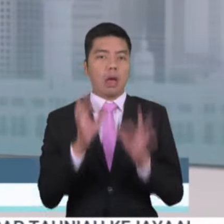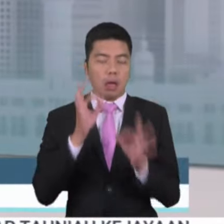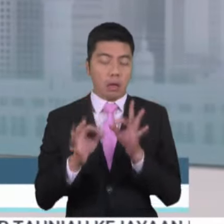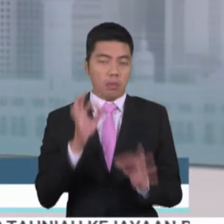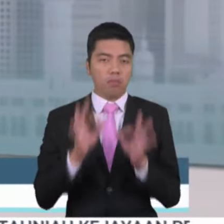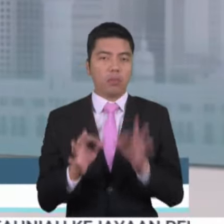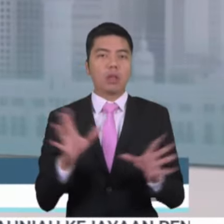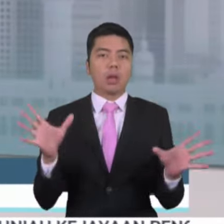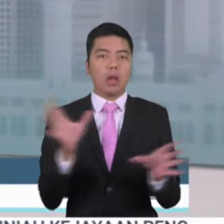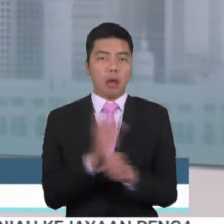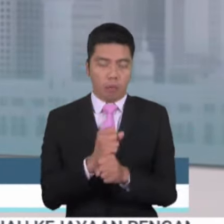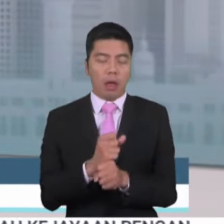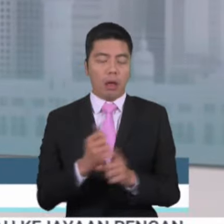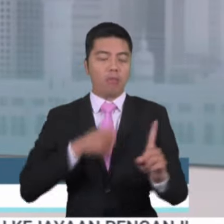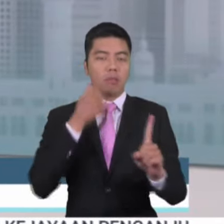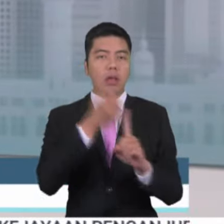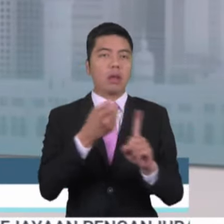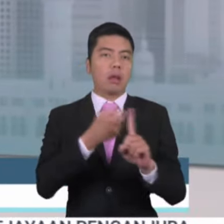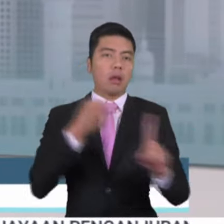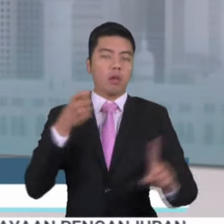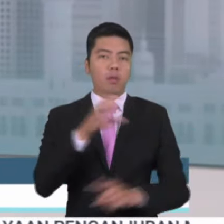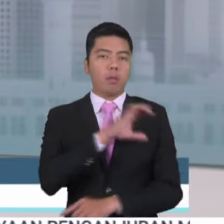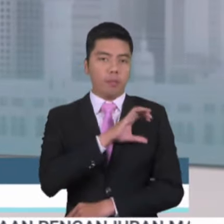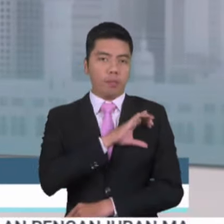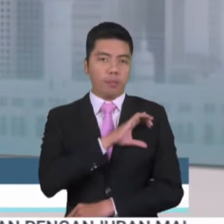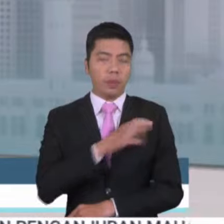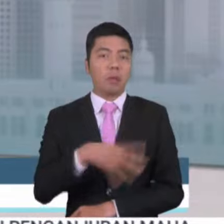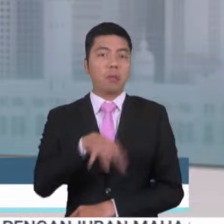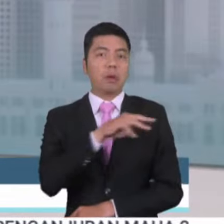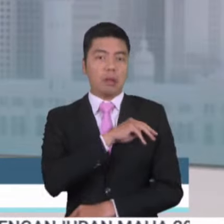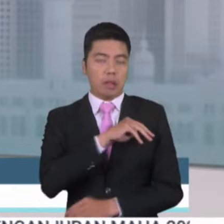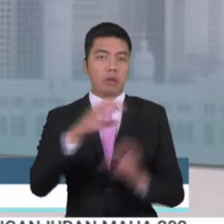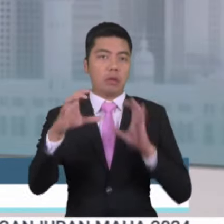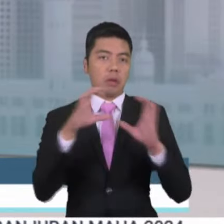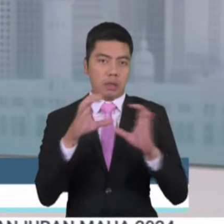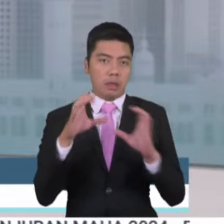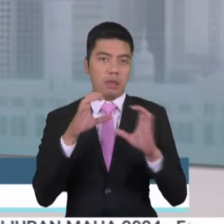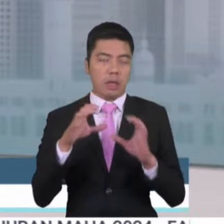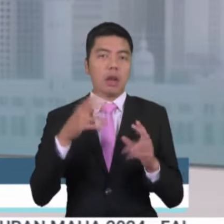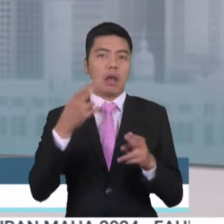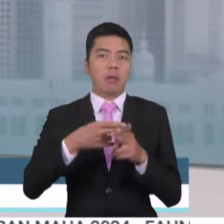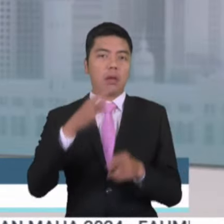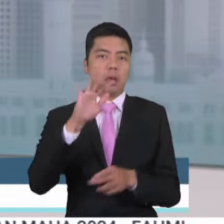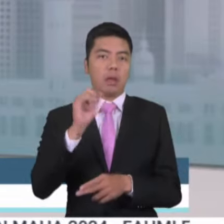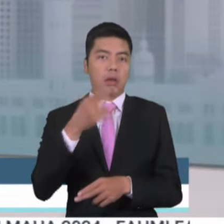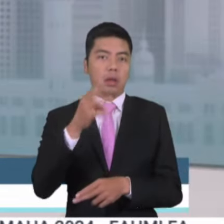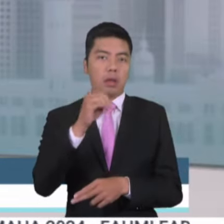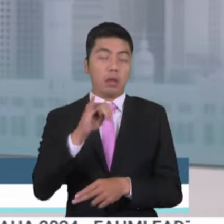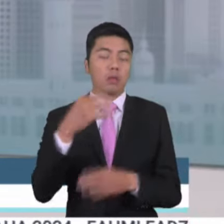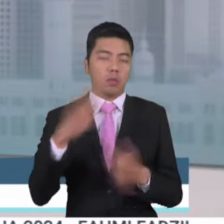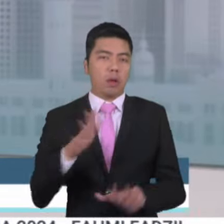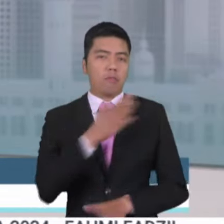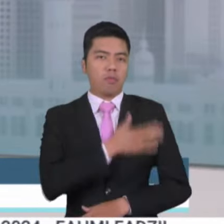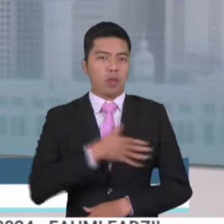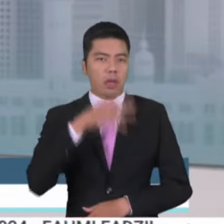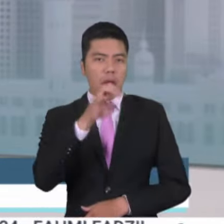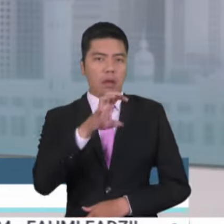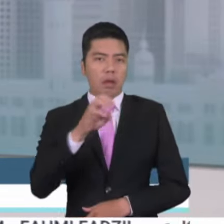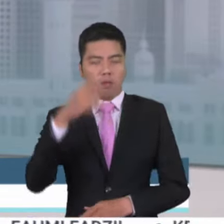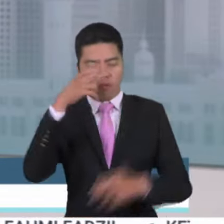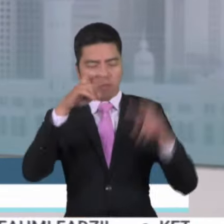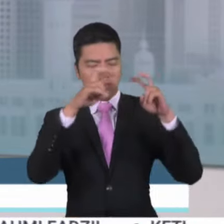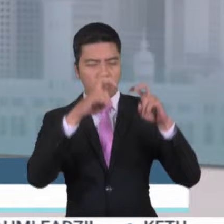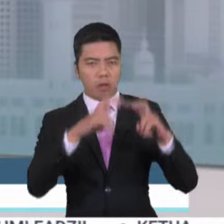MCMC sekiranya mendapat arahan polis. Menteri Komunikasi Fahmi Fadil berkata, beliau juga telah meminta MCMC meneliti dan